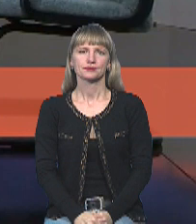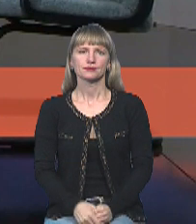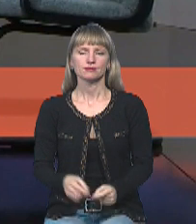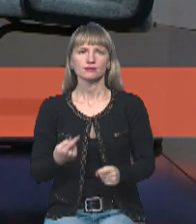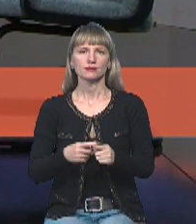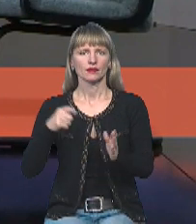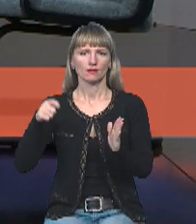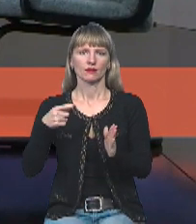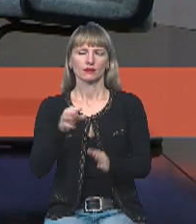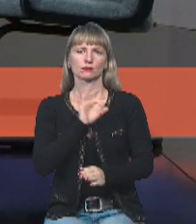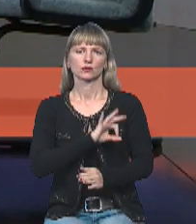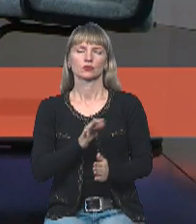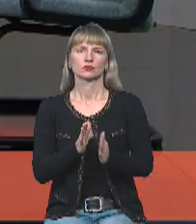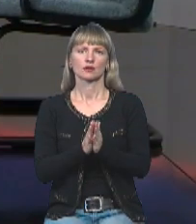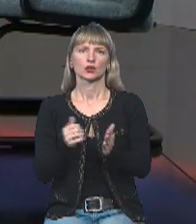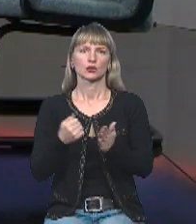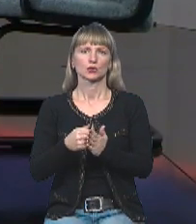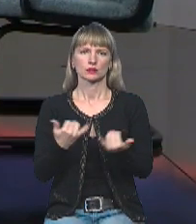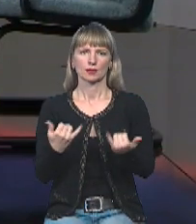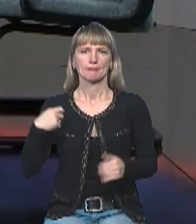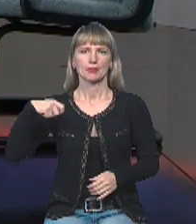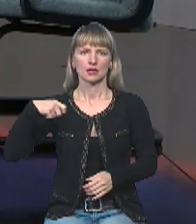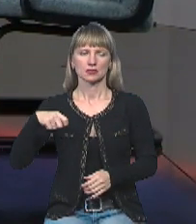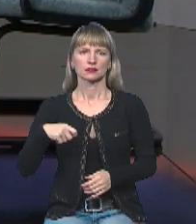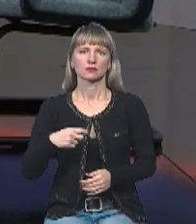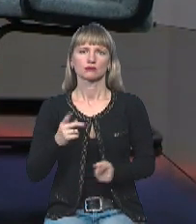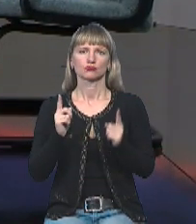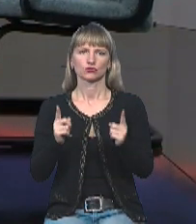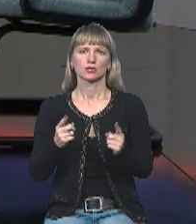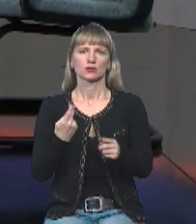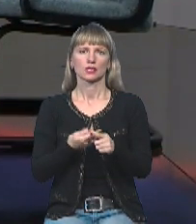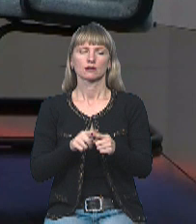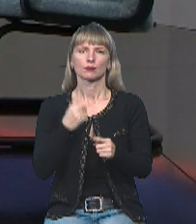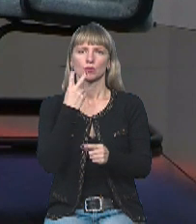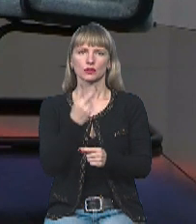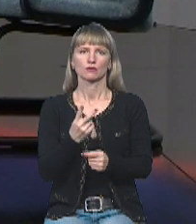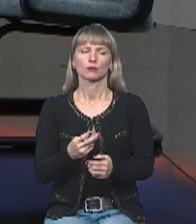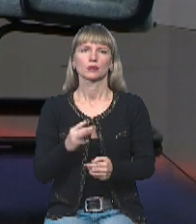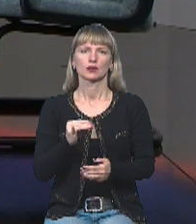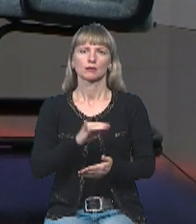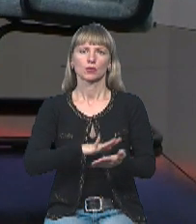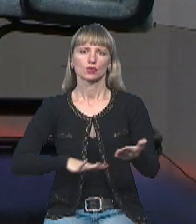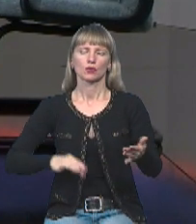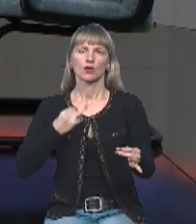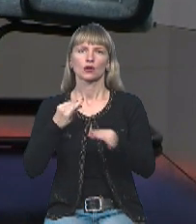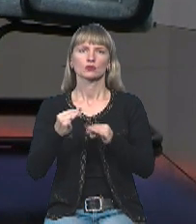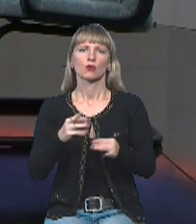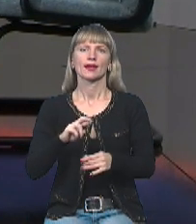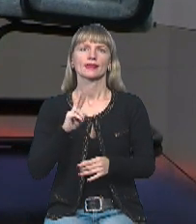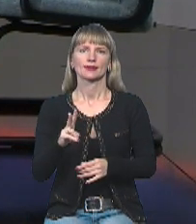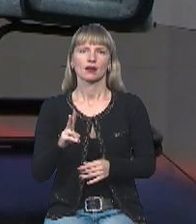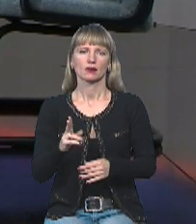у зверненні до нинішнього президента. Так. Давайте ми фрагмент цього подивимося і продовжимо розмову. Отже,